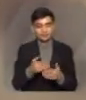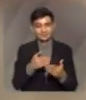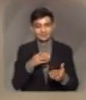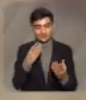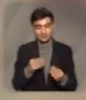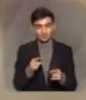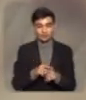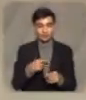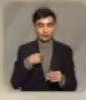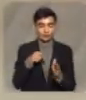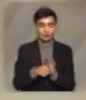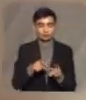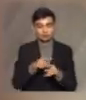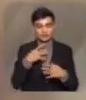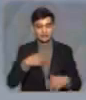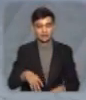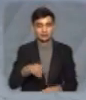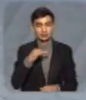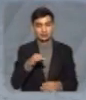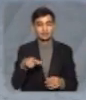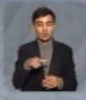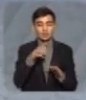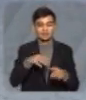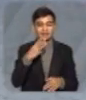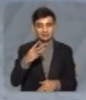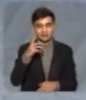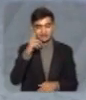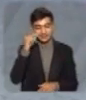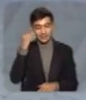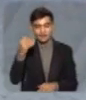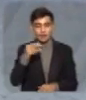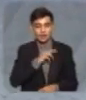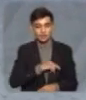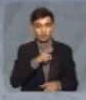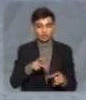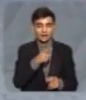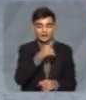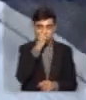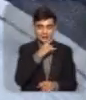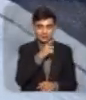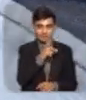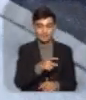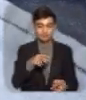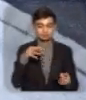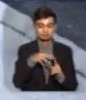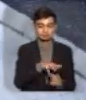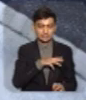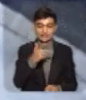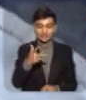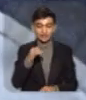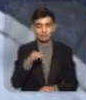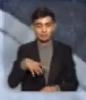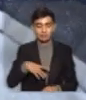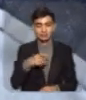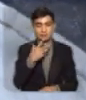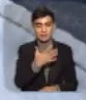қазан айында Талдықорған Өскемен тас жолында жол салып жатқан 3 Қытай елінің азаматы жұмыс кезінде этникалық қазақты ұрған делінген болатын. Артынша 5